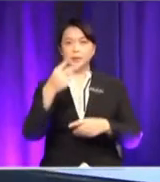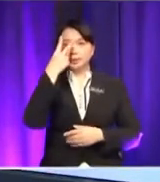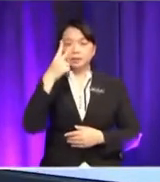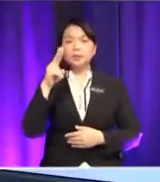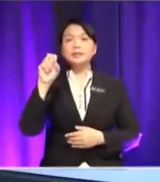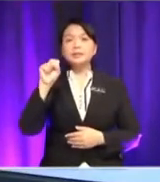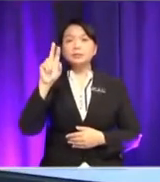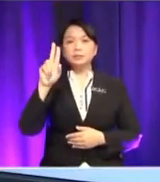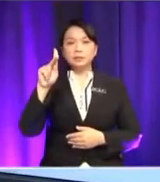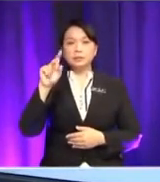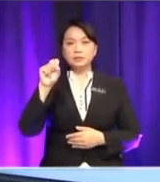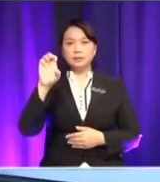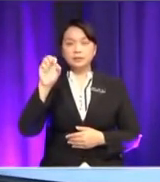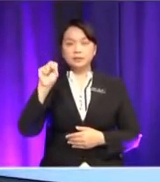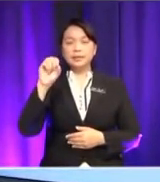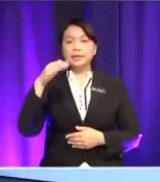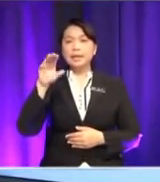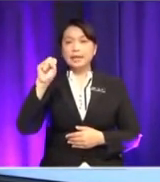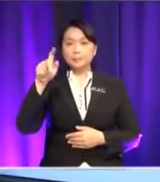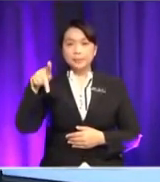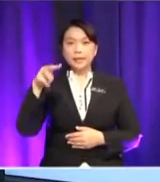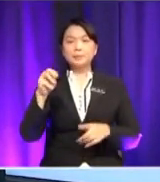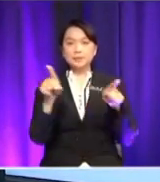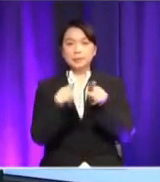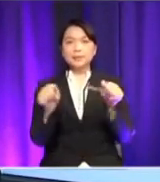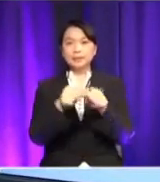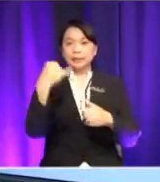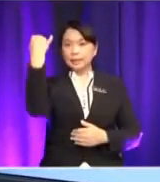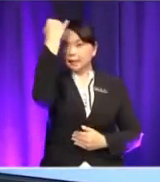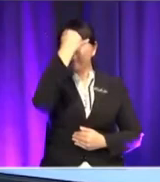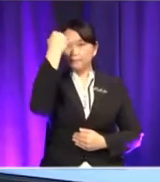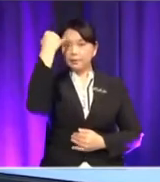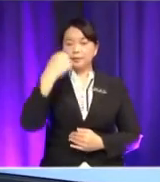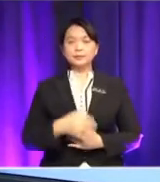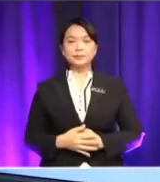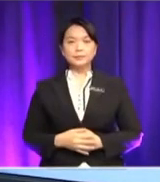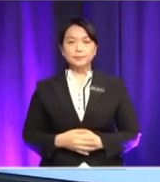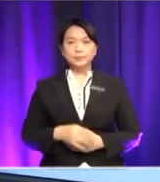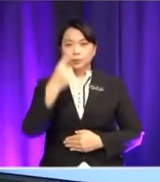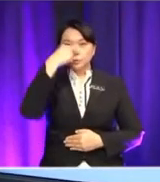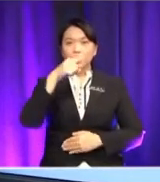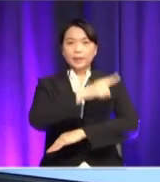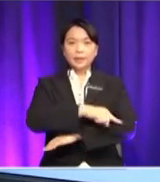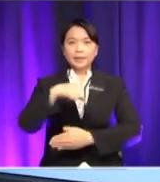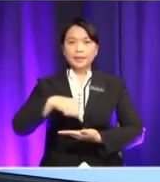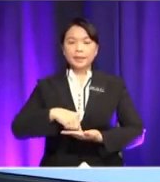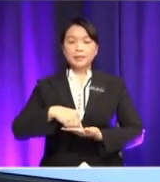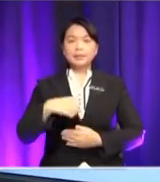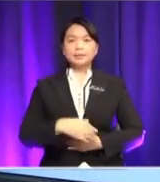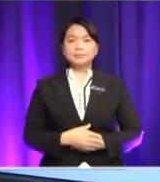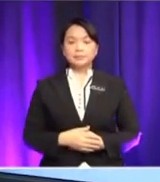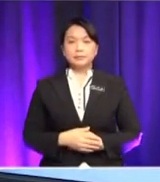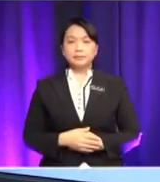sukses SPM 2022 bersama saya pengacara Anda Irfansyah my untuk hari ini semuanya kita baukan